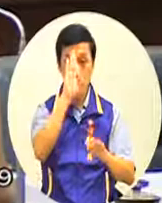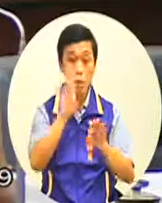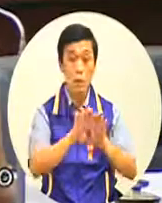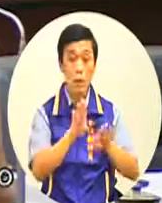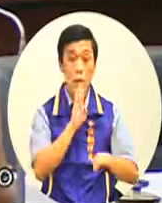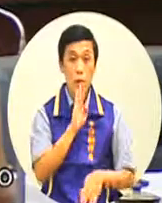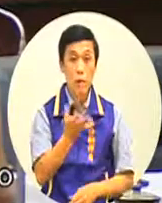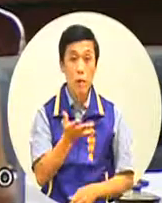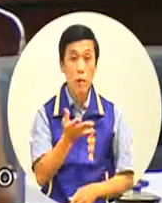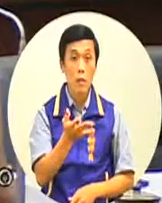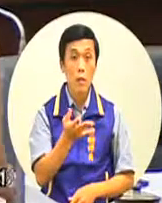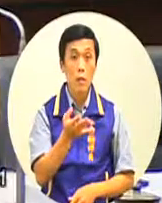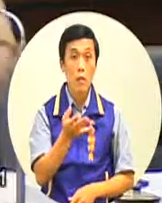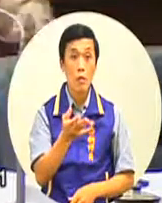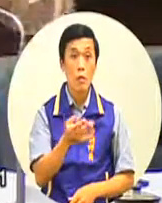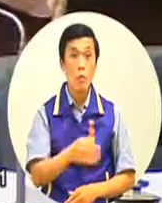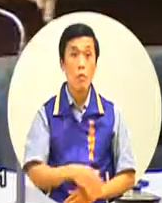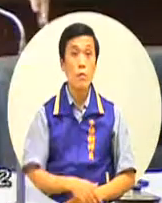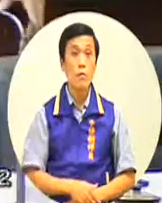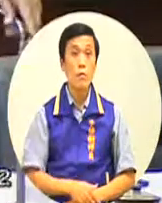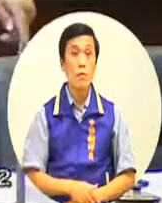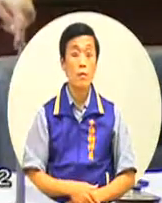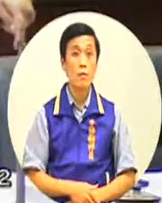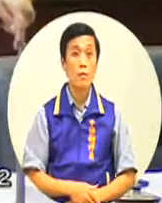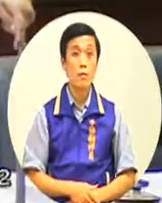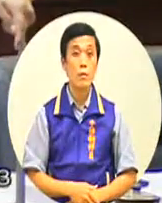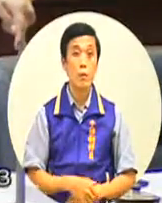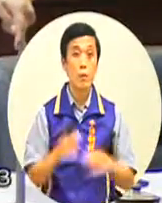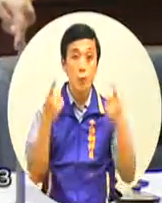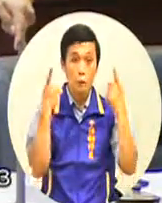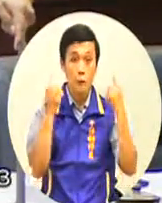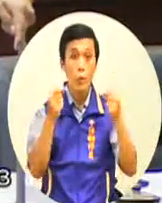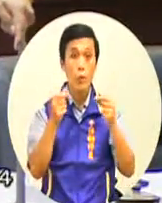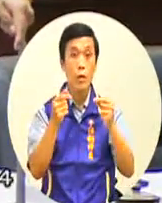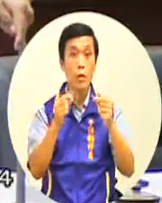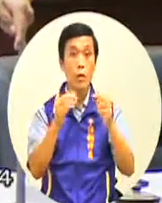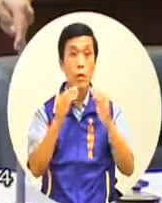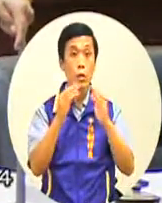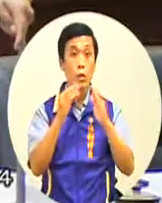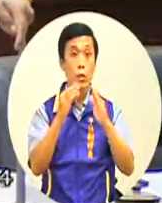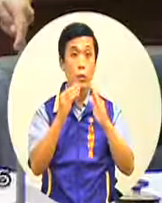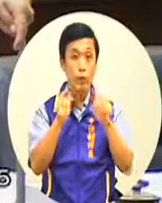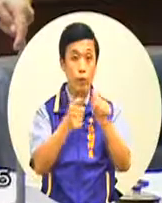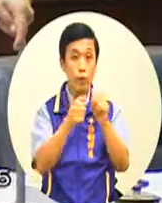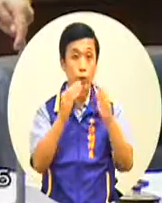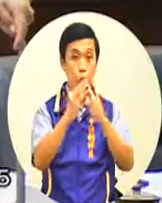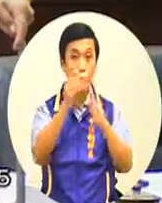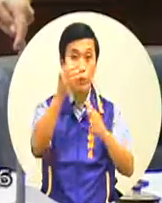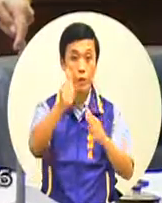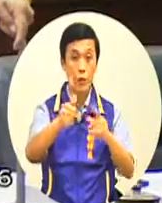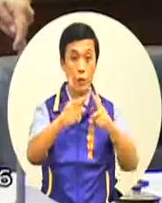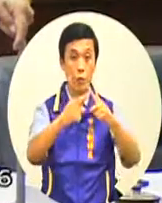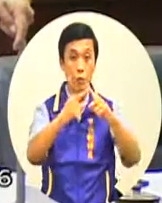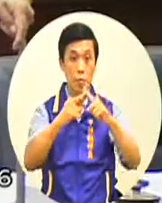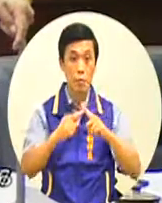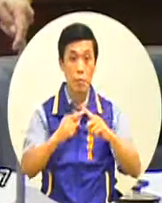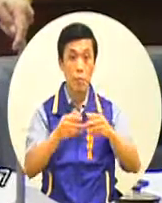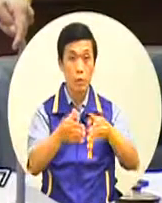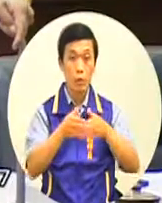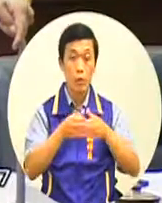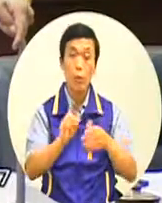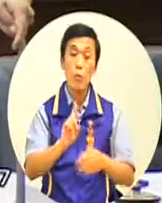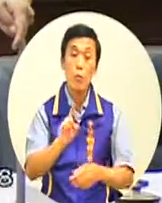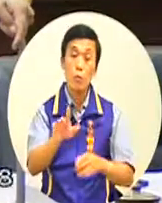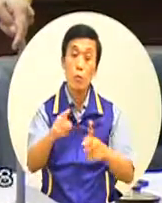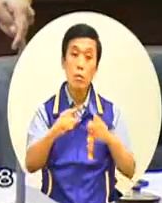有，他本来就没有列席。 那本来副局长应该要列席啊，本来那副局长就应该要列席啊，为什么